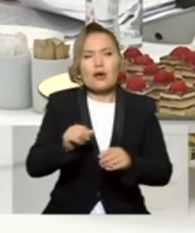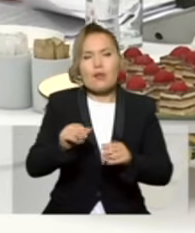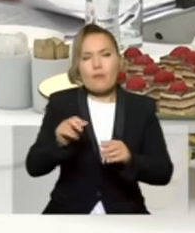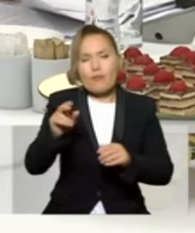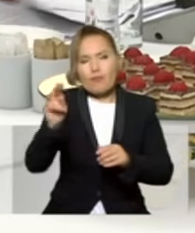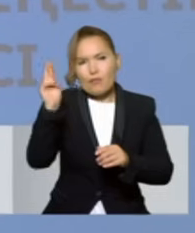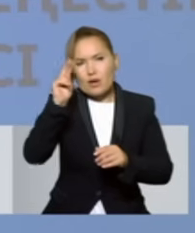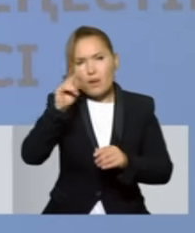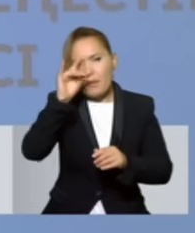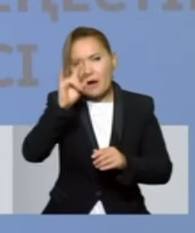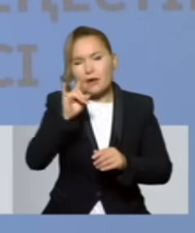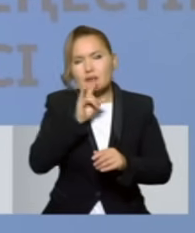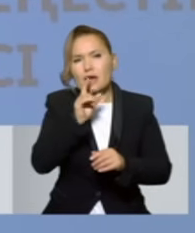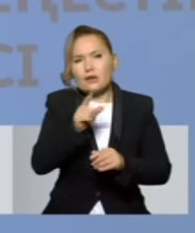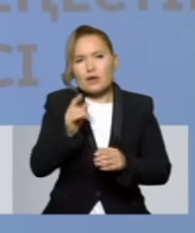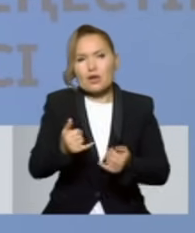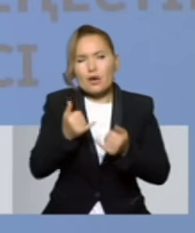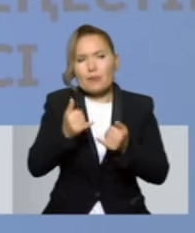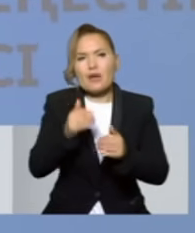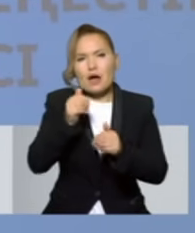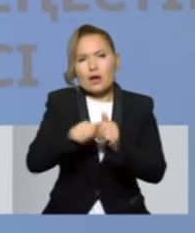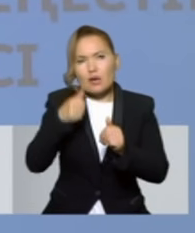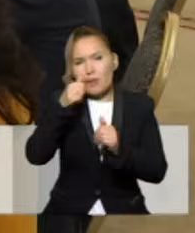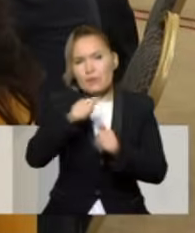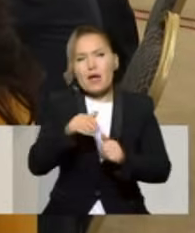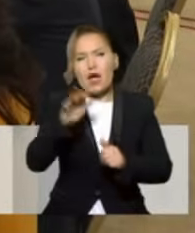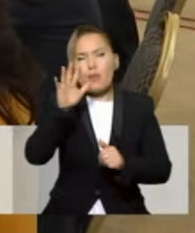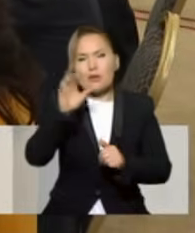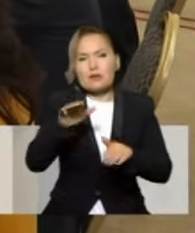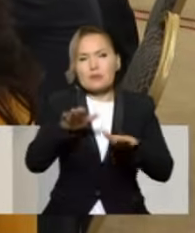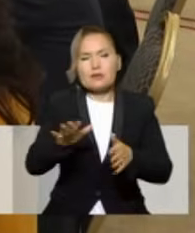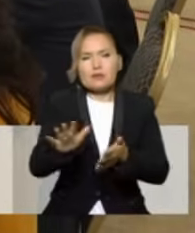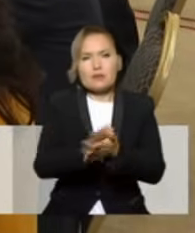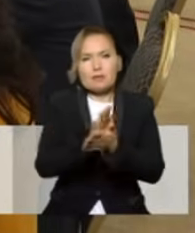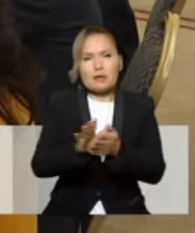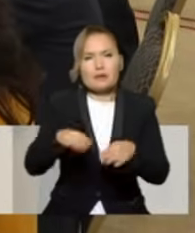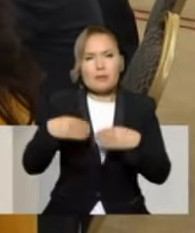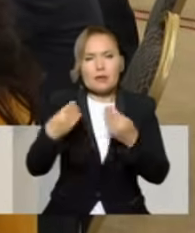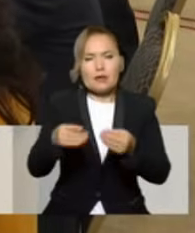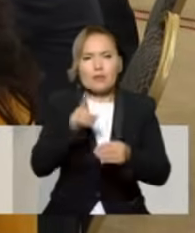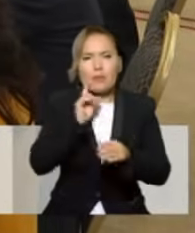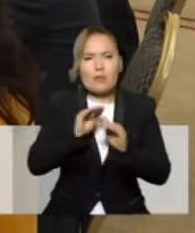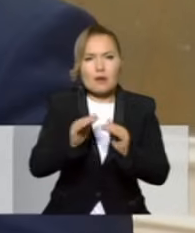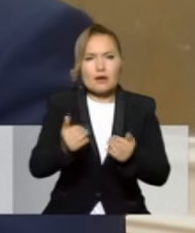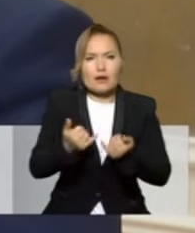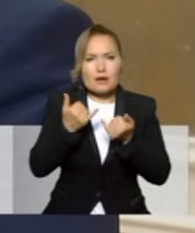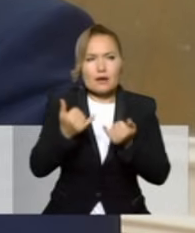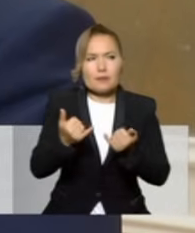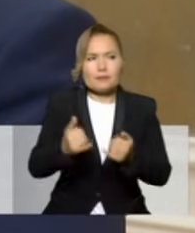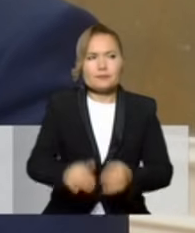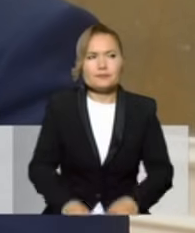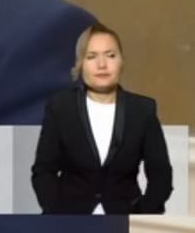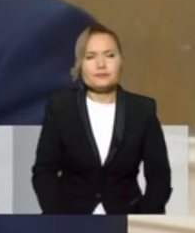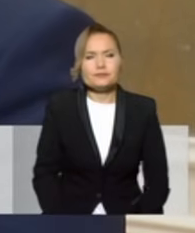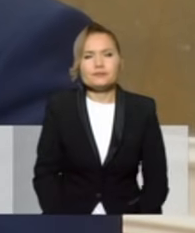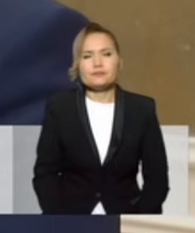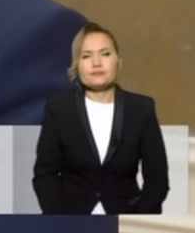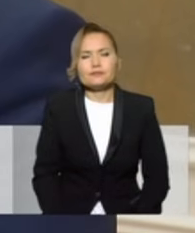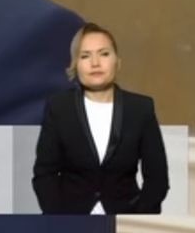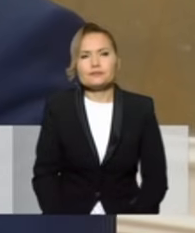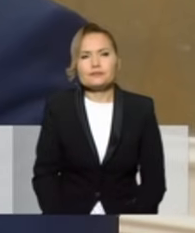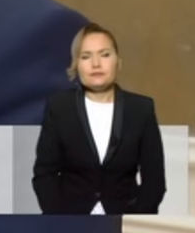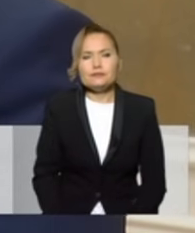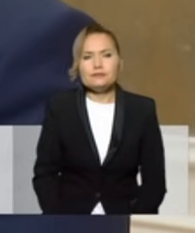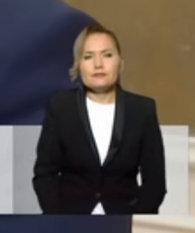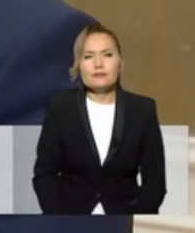келетін қазақстандықтар үшін университет жыл сайын 500 квота бөледі. Сел апатында